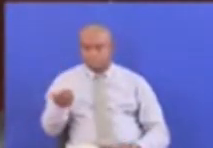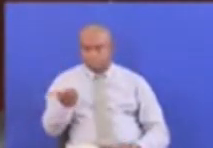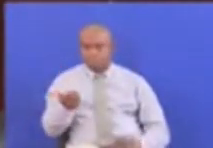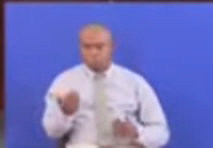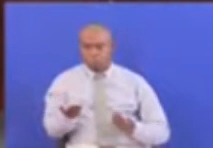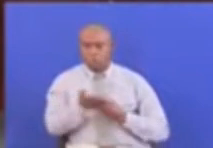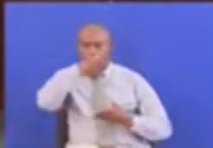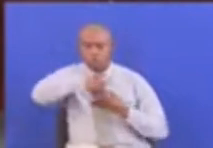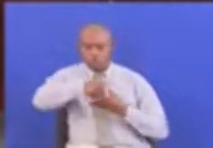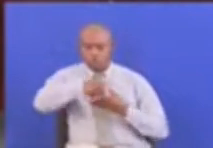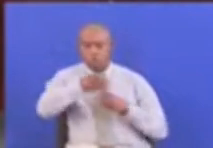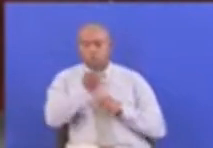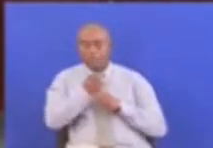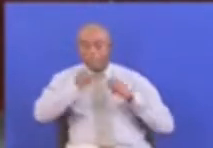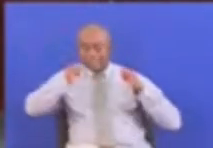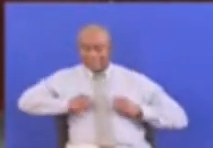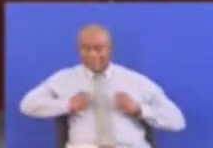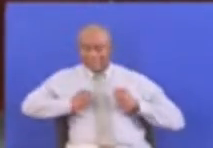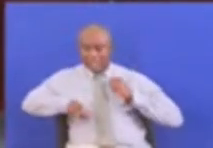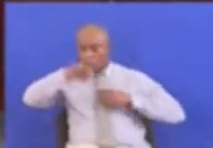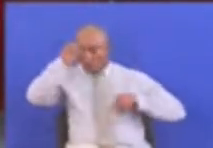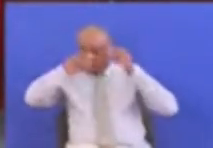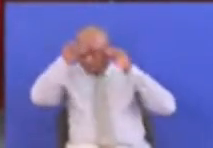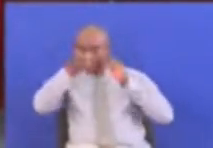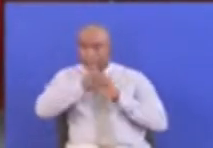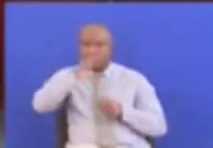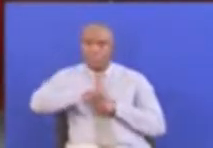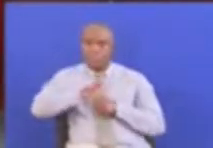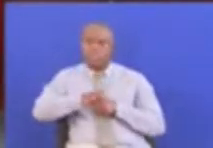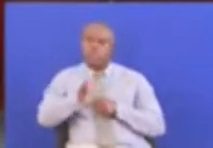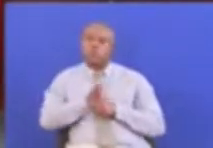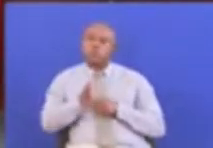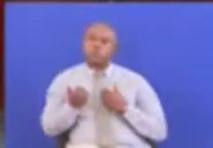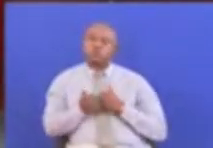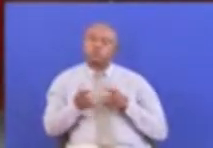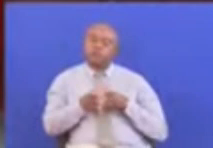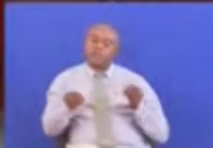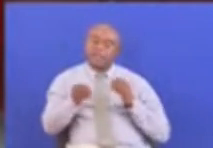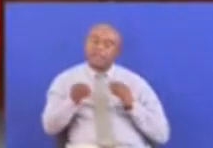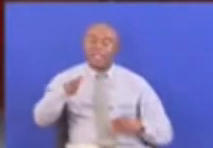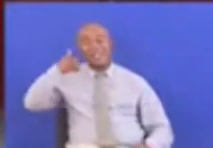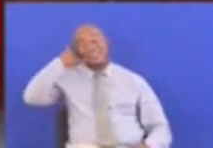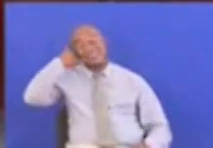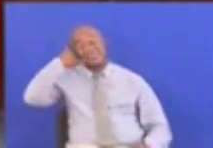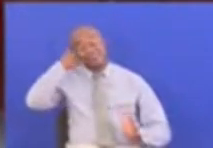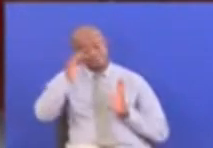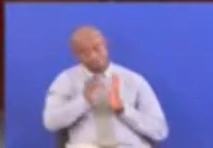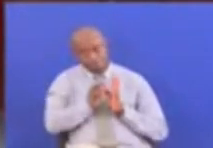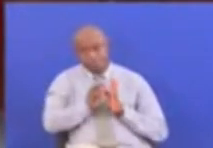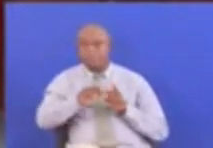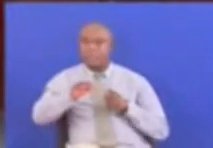mengi sana. Madhara tunayopata kutokana na simu hizi,